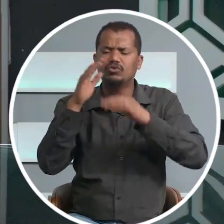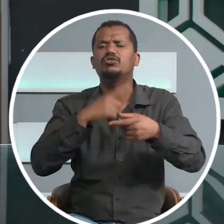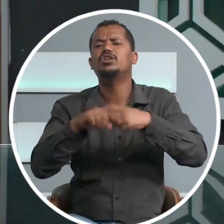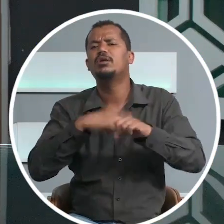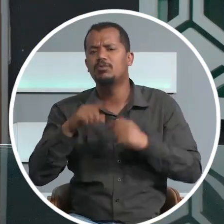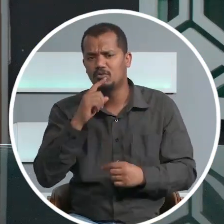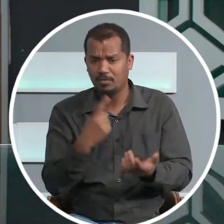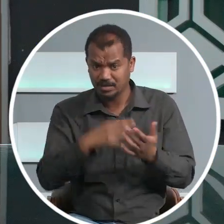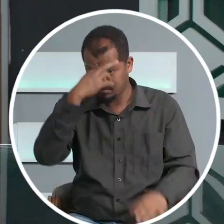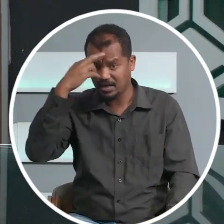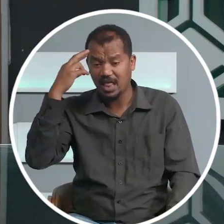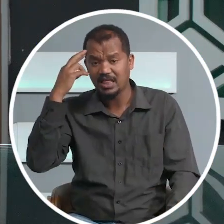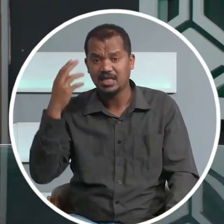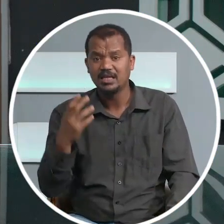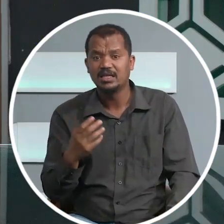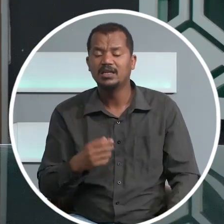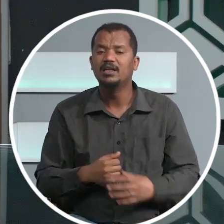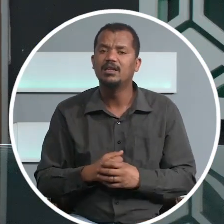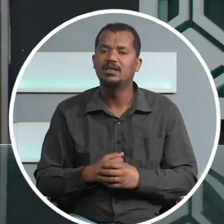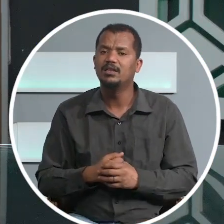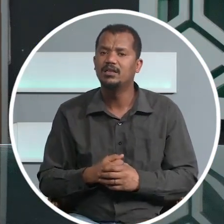እየመጡ ሄዱ። በዚህ ምክንያት